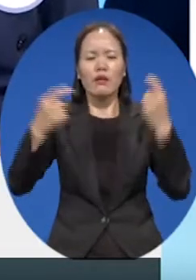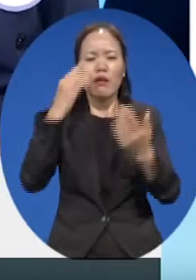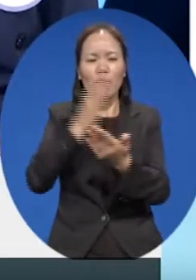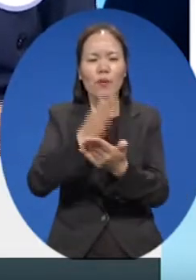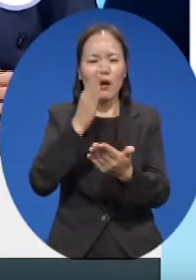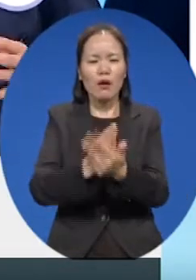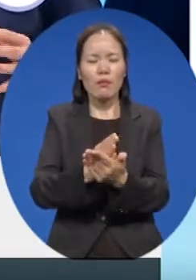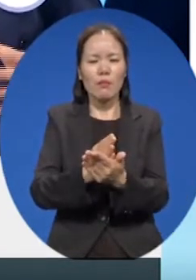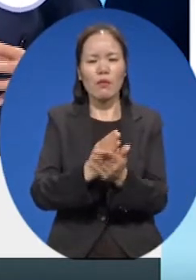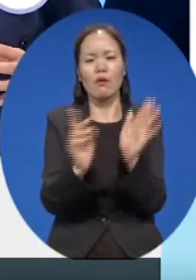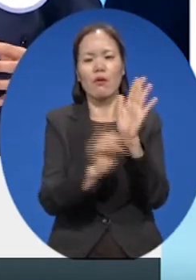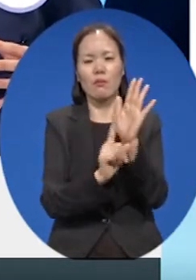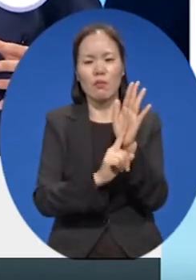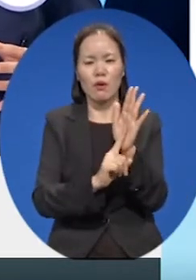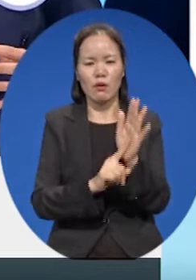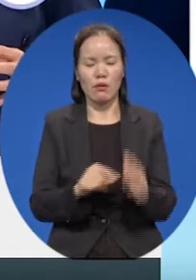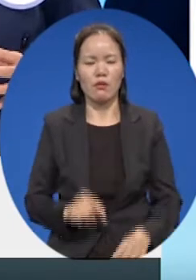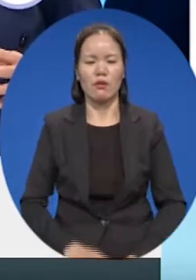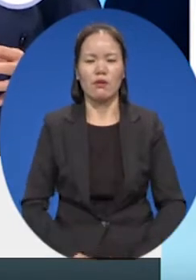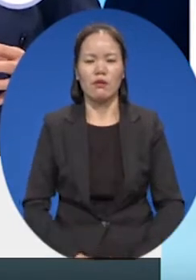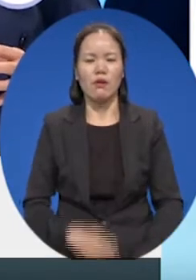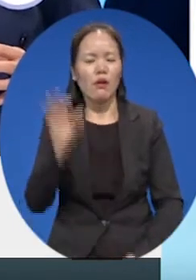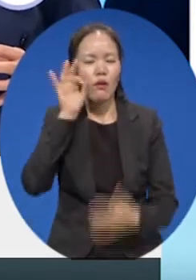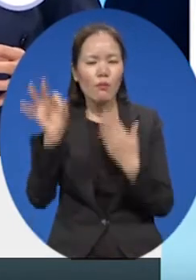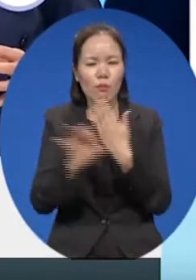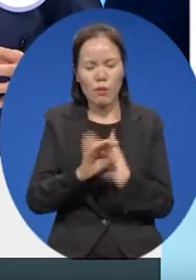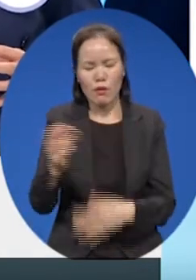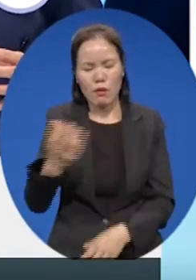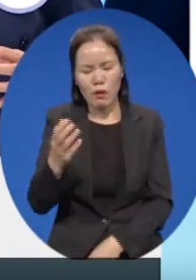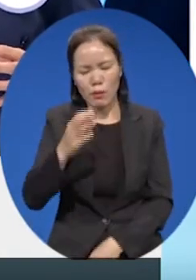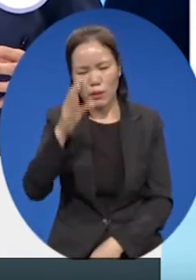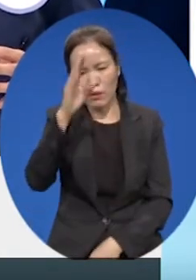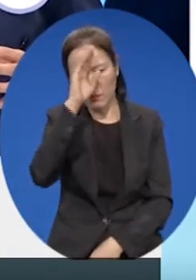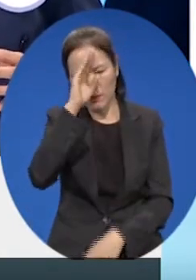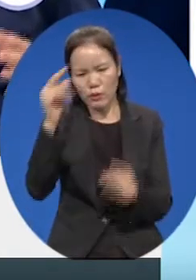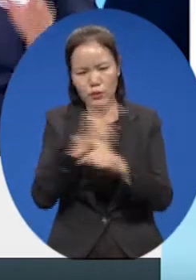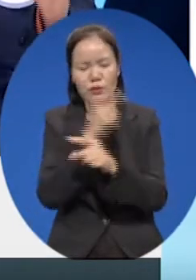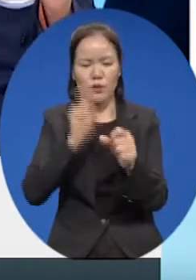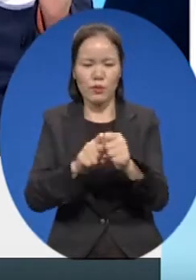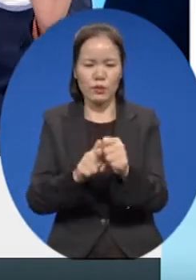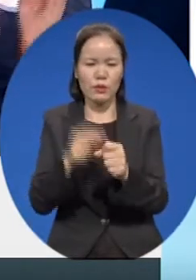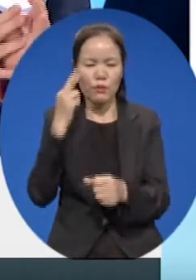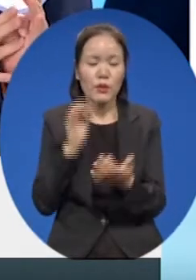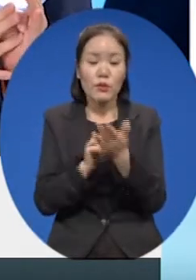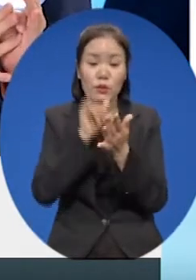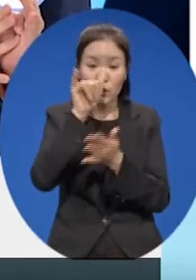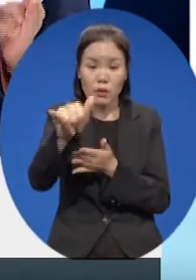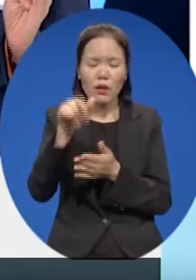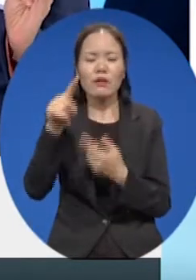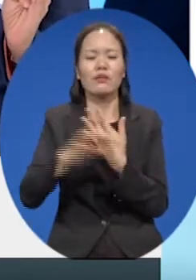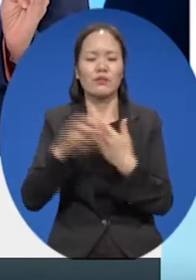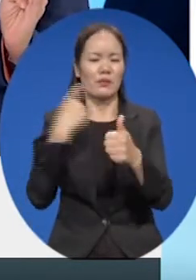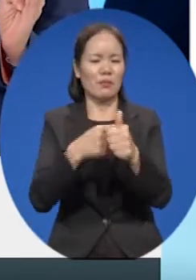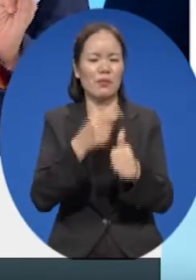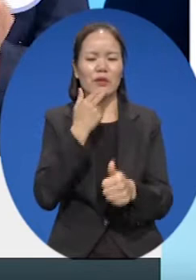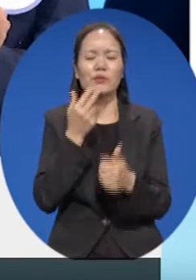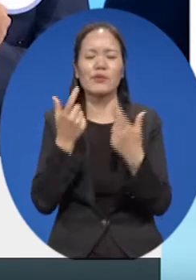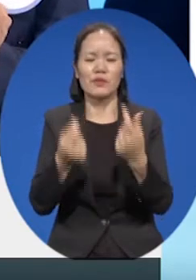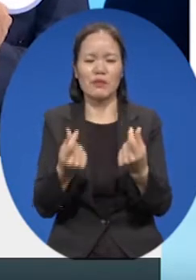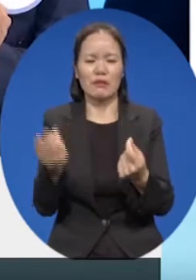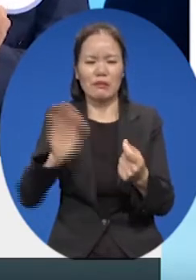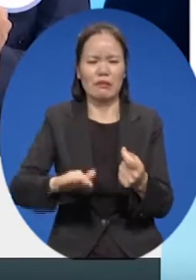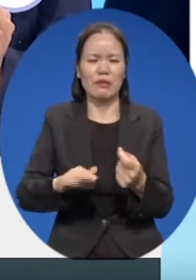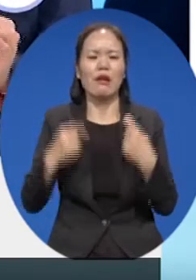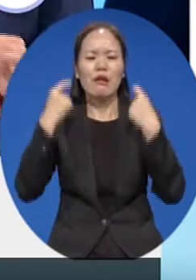하냐. 만약에 아파서 치료를 받기 위해서 미국으로 가신다 그러면은 비난은 없었을 것 같아요. 근데 그런 여행의 목적과 또 네. 외교부 장관이라는